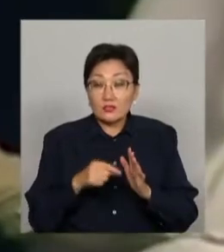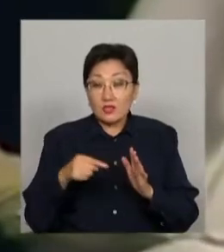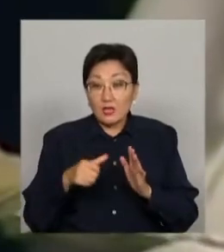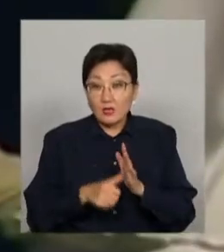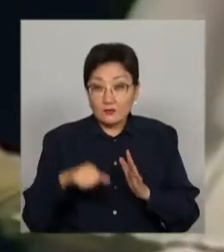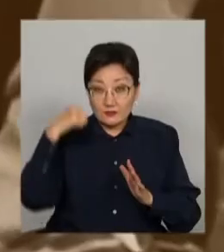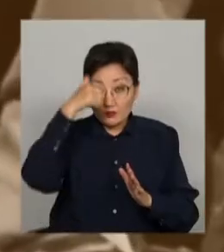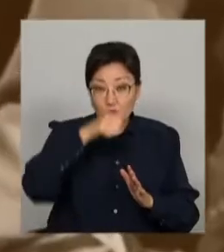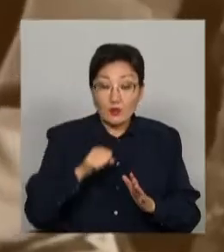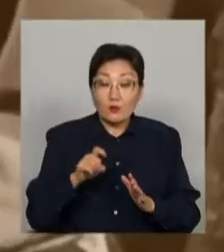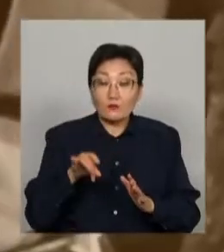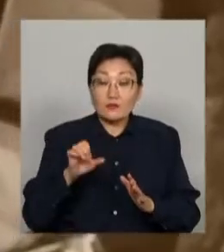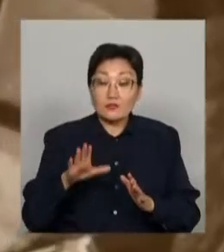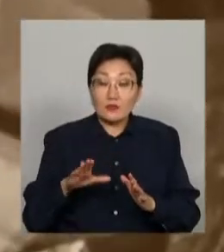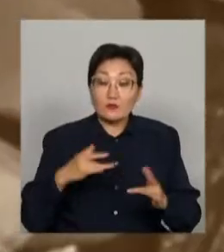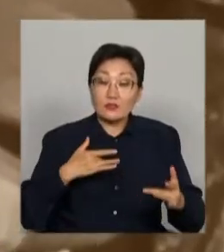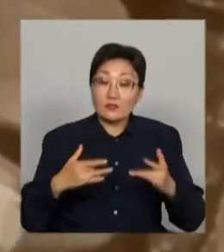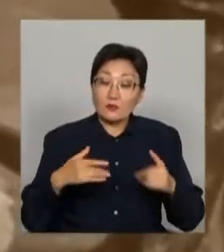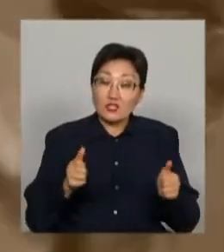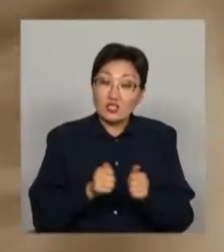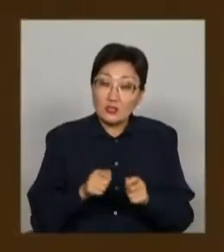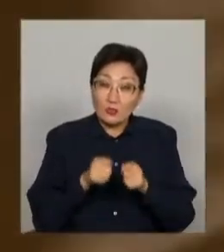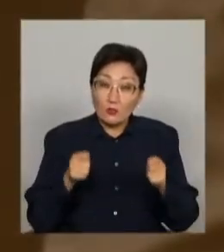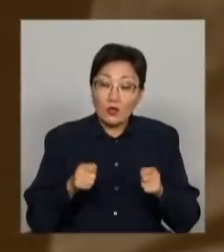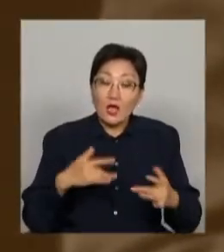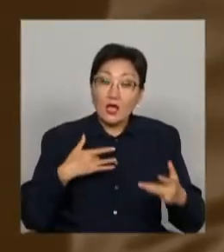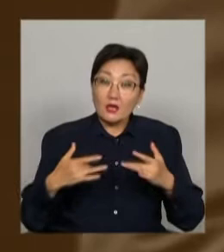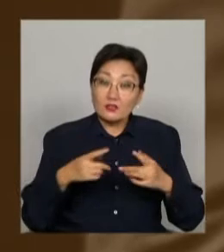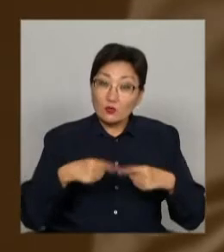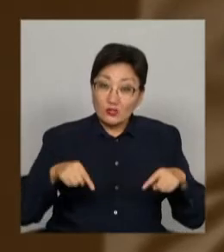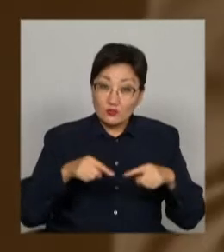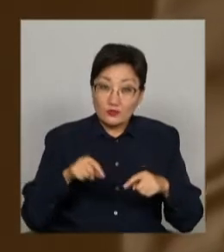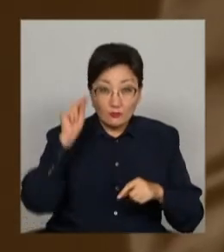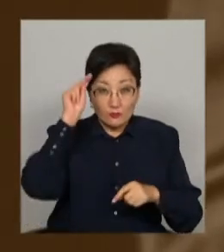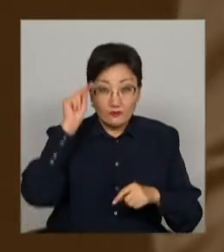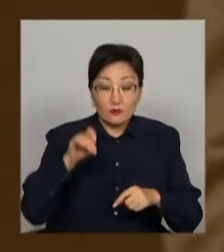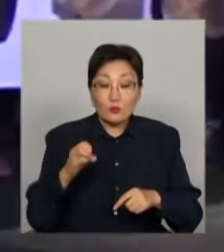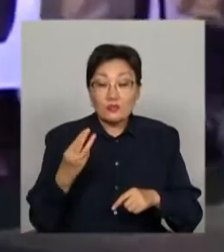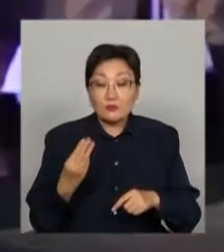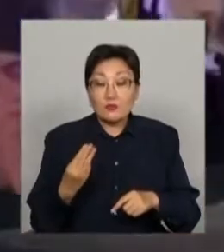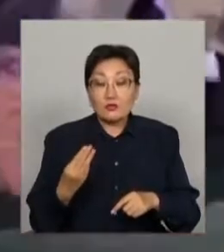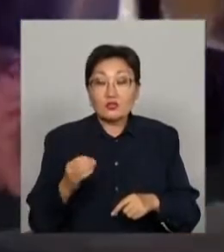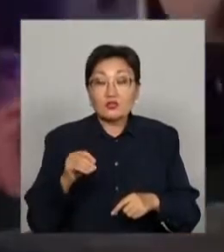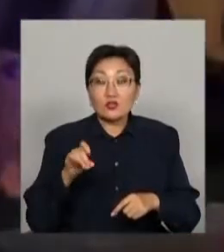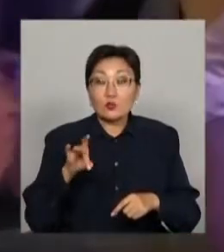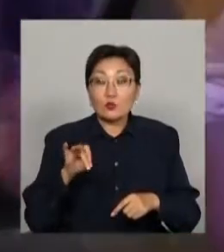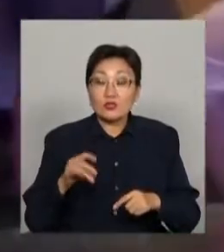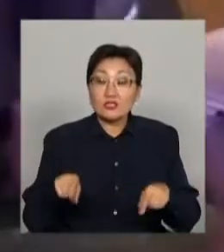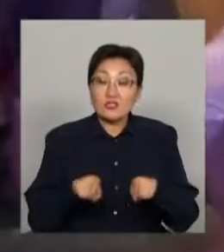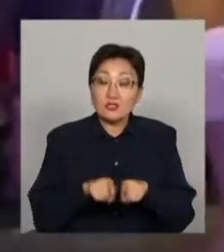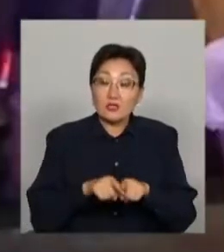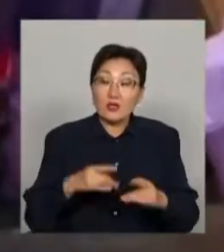1958-60 жылдары Мұхтар Әуезов атындағы театрдың жанынан ашылған актерлік студияда оқыды. Қалибек Қуанышбаев, Нұрмұхан Жантурин секілді